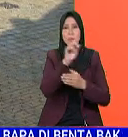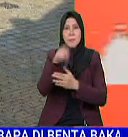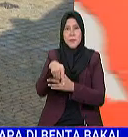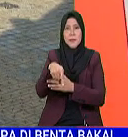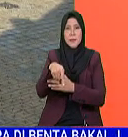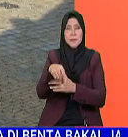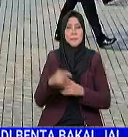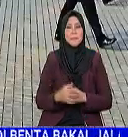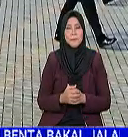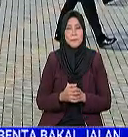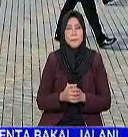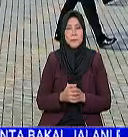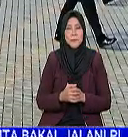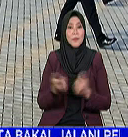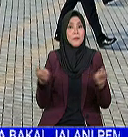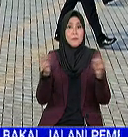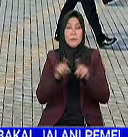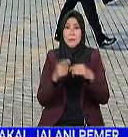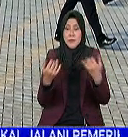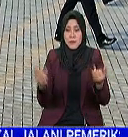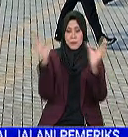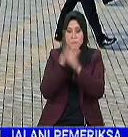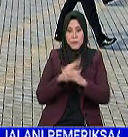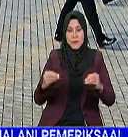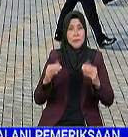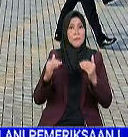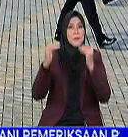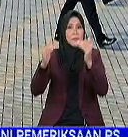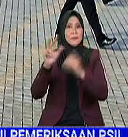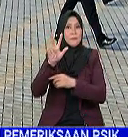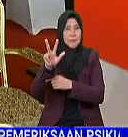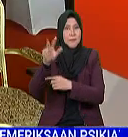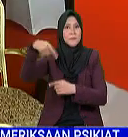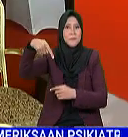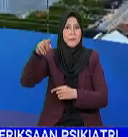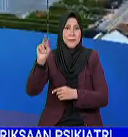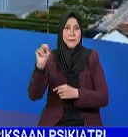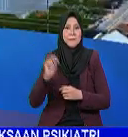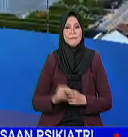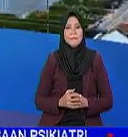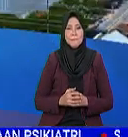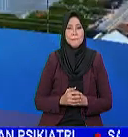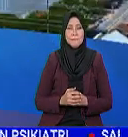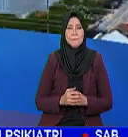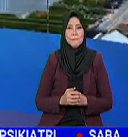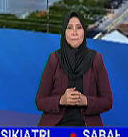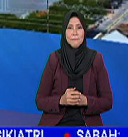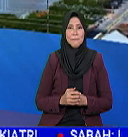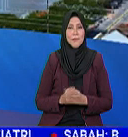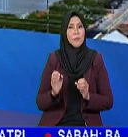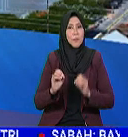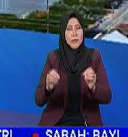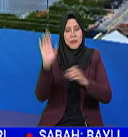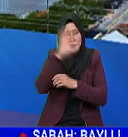standar yang sedia ada ekoran cowok berada dalam fasa tiga pelan pemulihan negara saudara